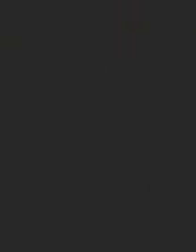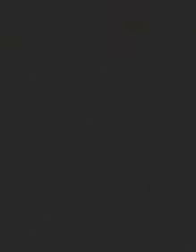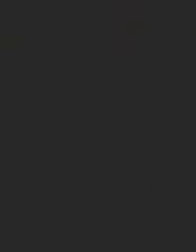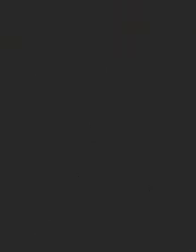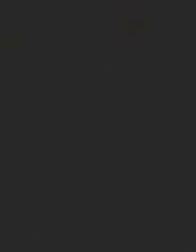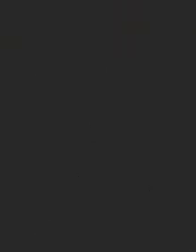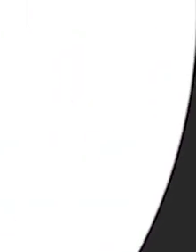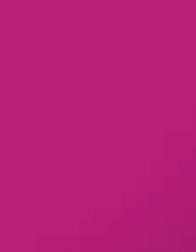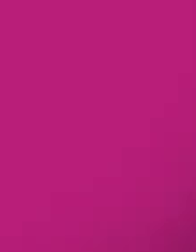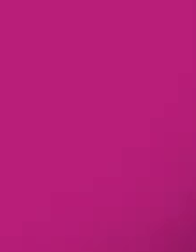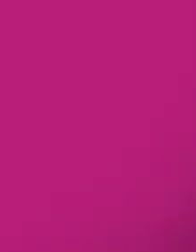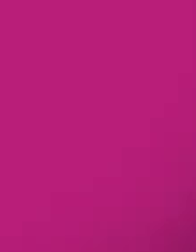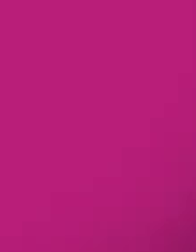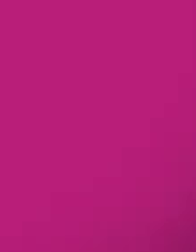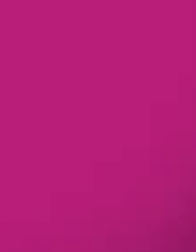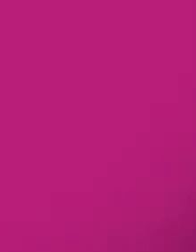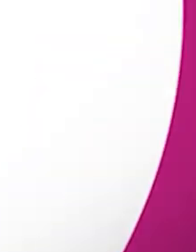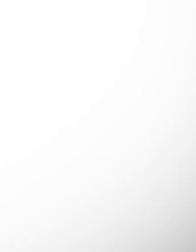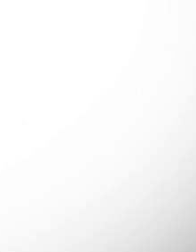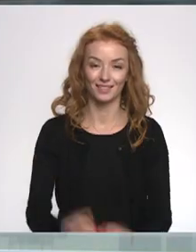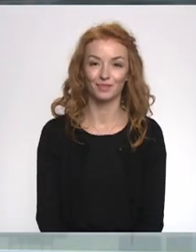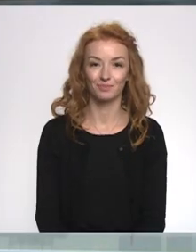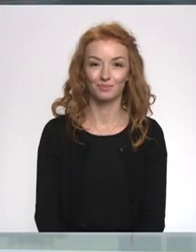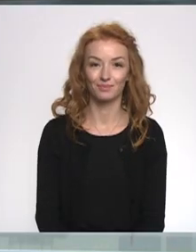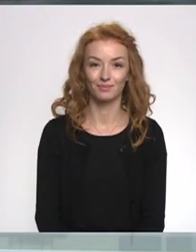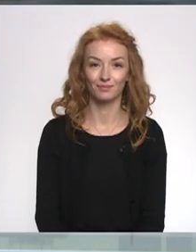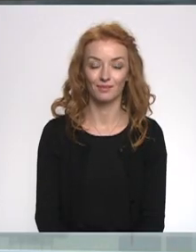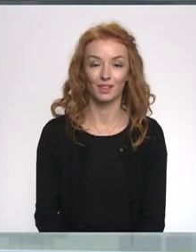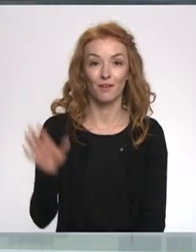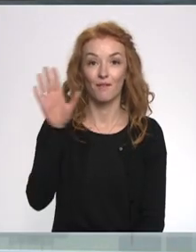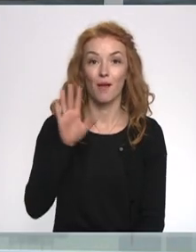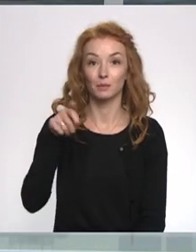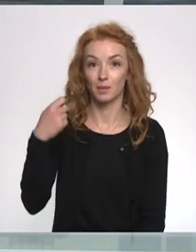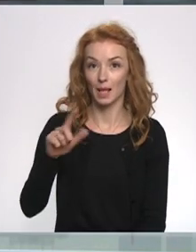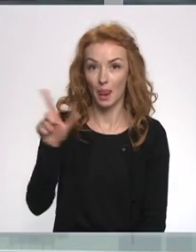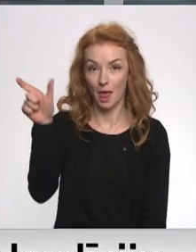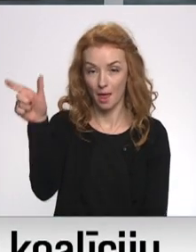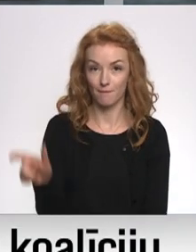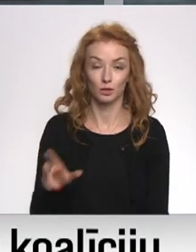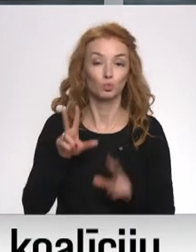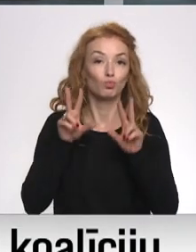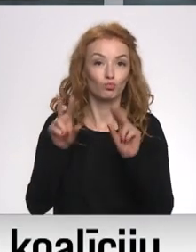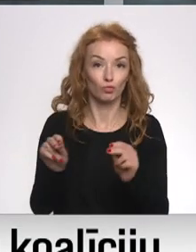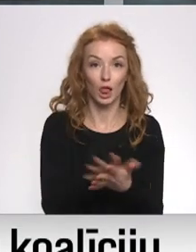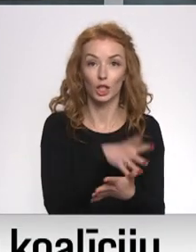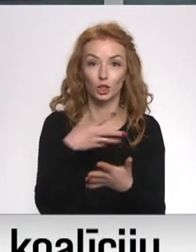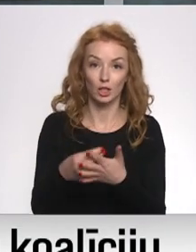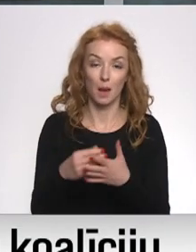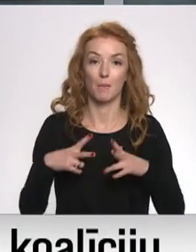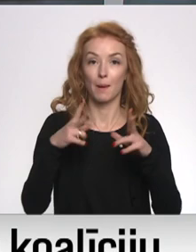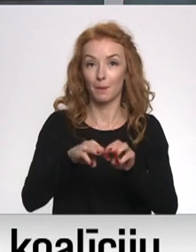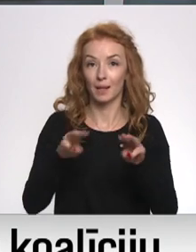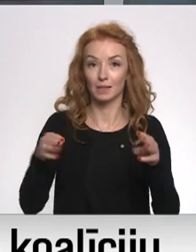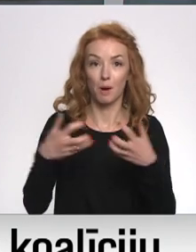Re, viss ēters ir te! Valsts prezidents Egils Levits nolēmis uzticēt līdzšinējam premjeram